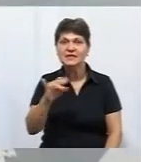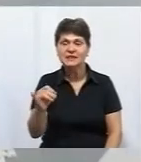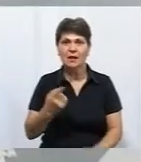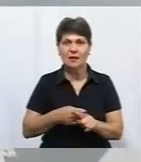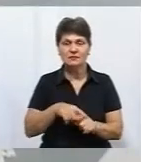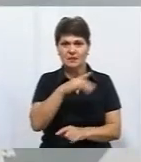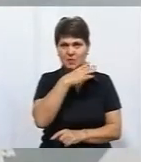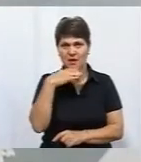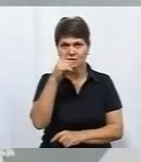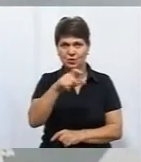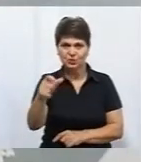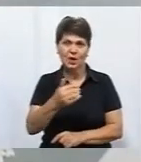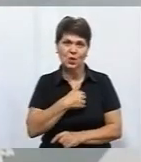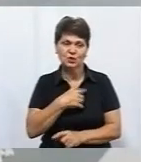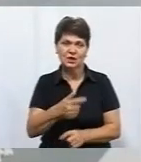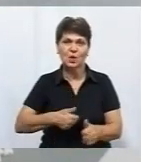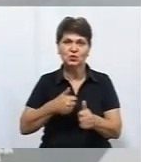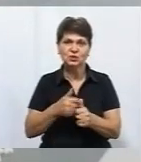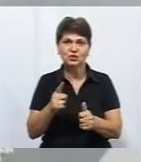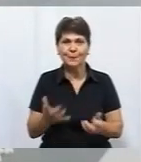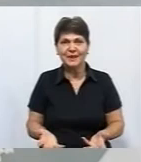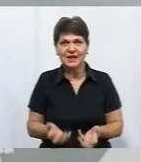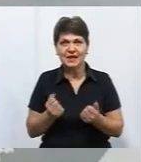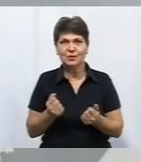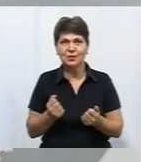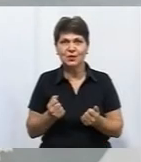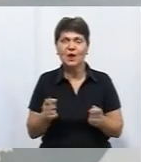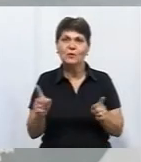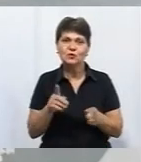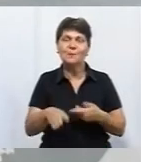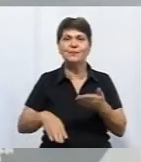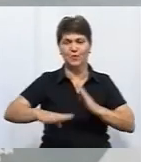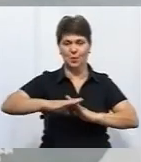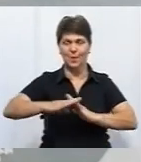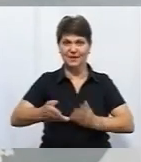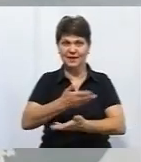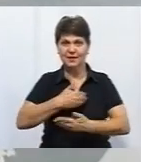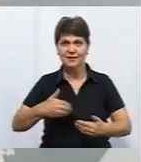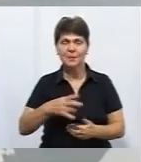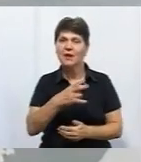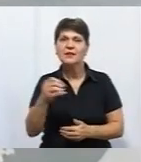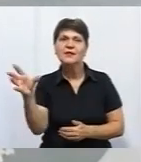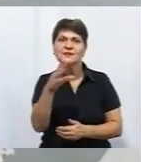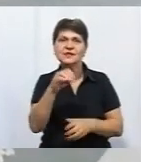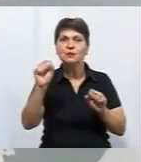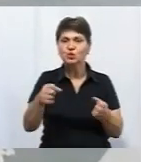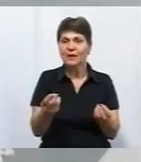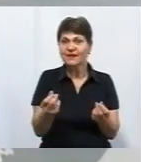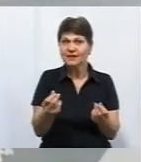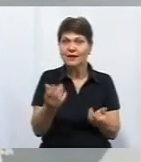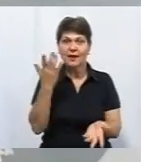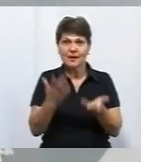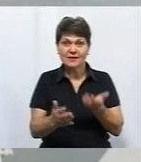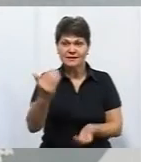саме підтримку і зробити так, щоб допомогти нам. Не всіх є можливість давати фінанси, тобто ми пишемо, якщо ви